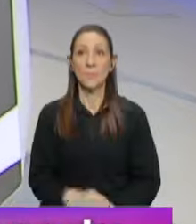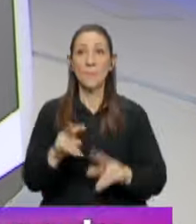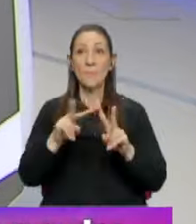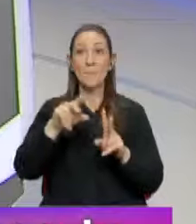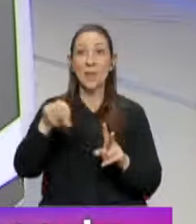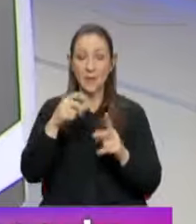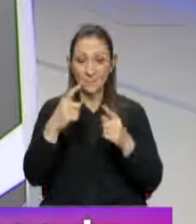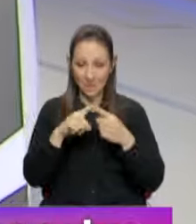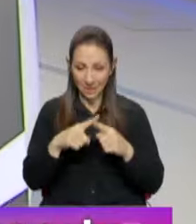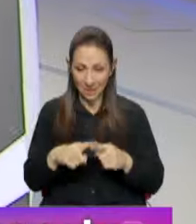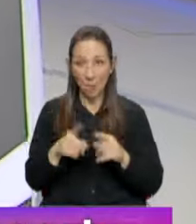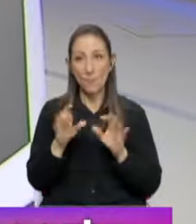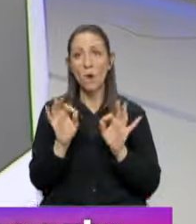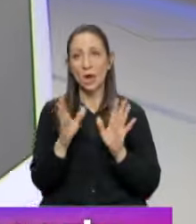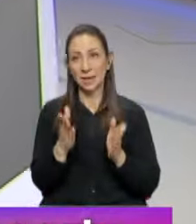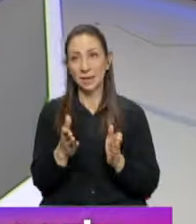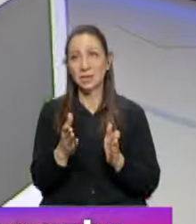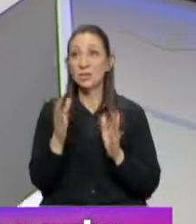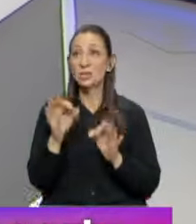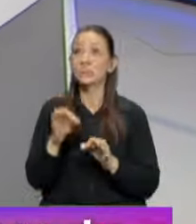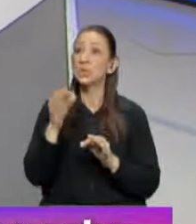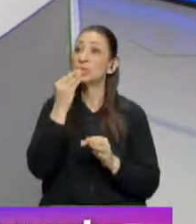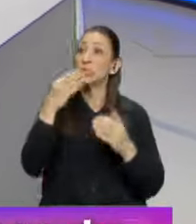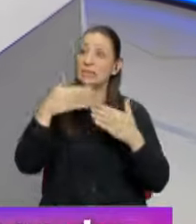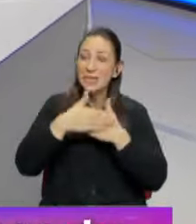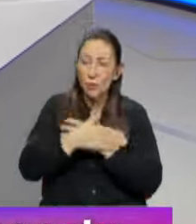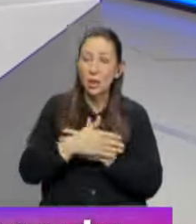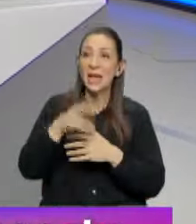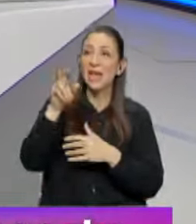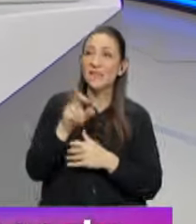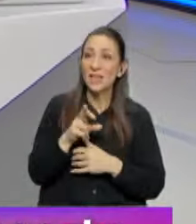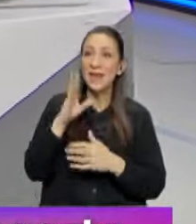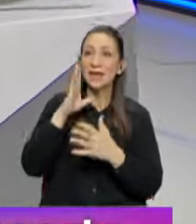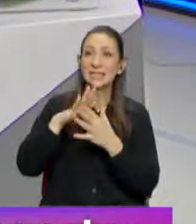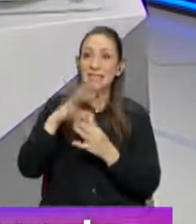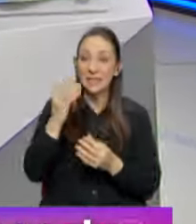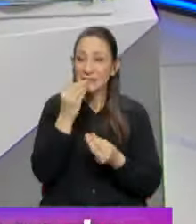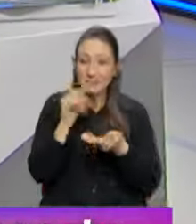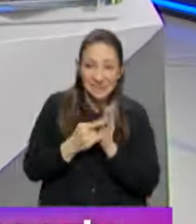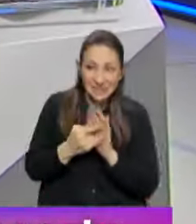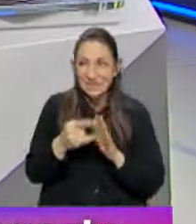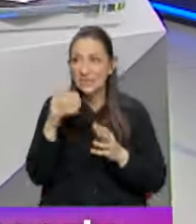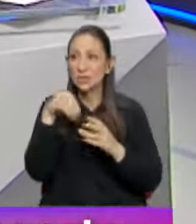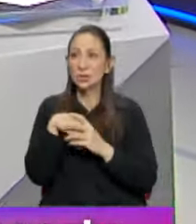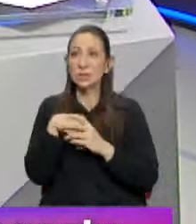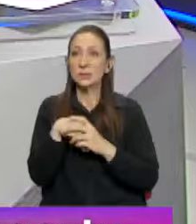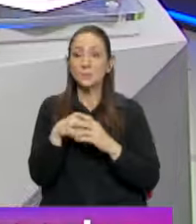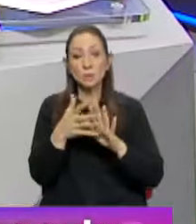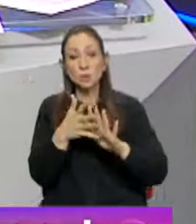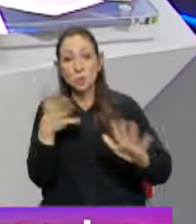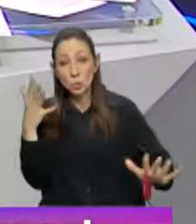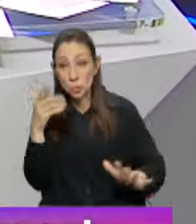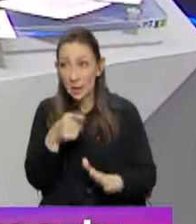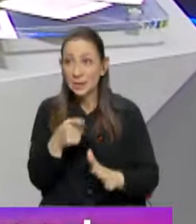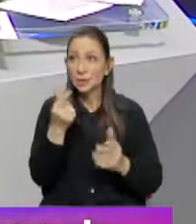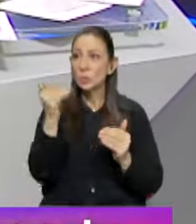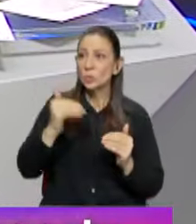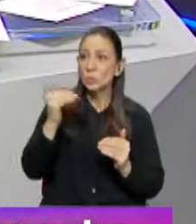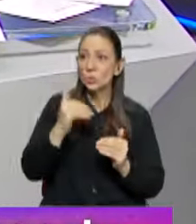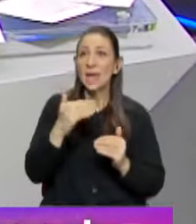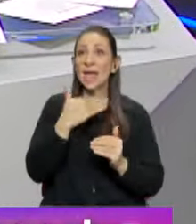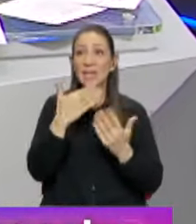Menemen matematiği de bu şekilde. Şimdi sahur, iftar, insanlar hani geçinebilmek için işte kuyruklarda uygun